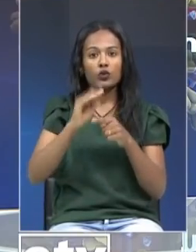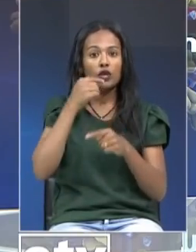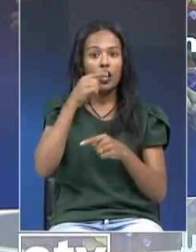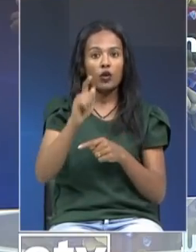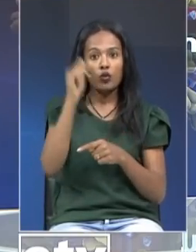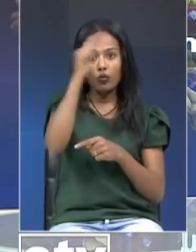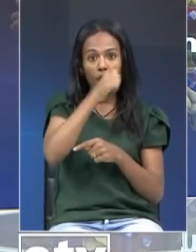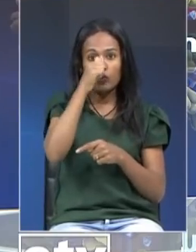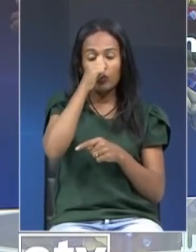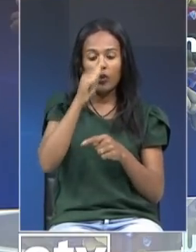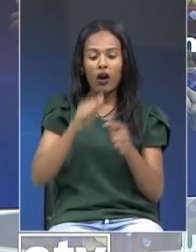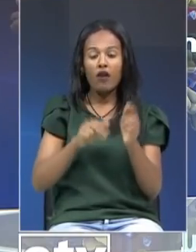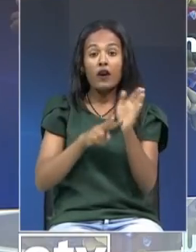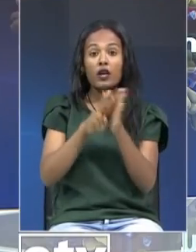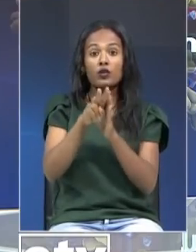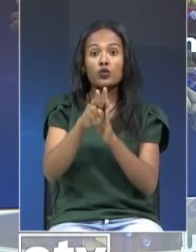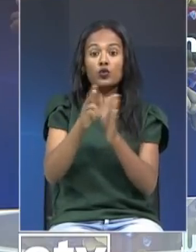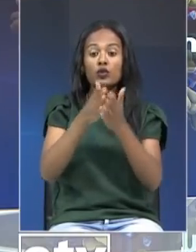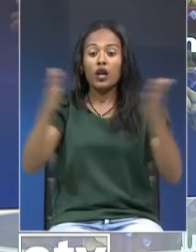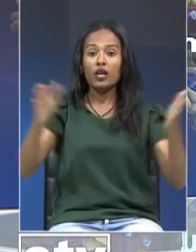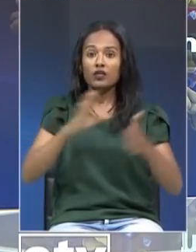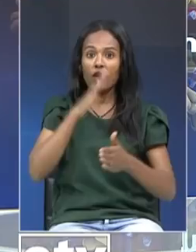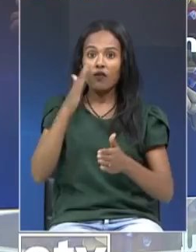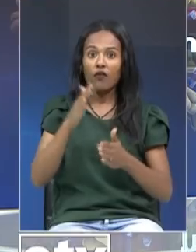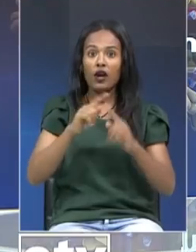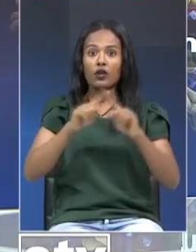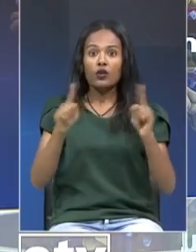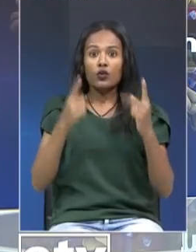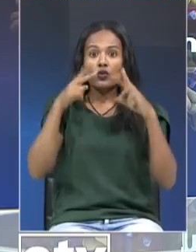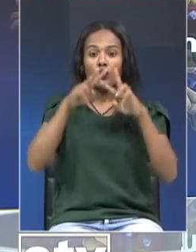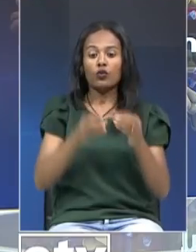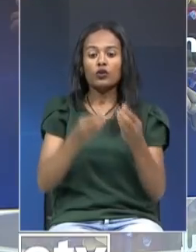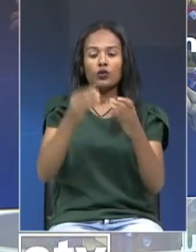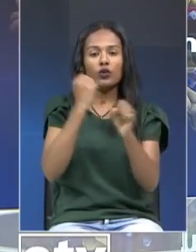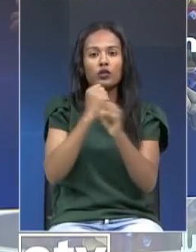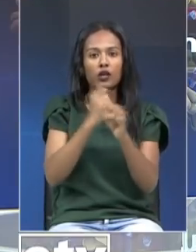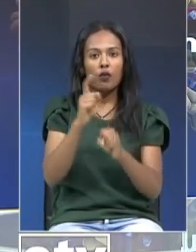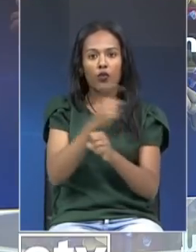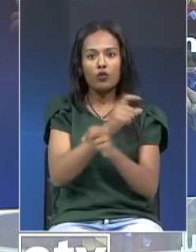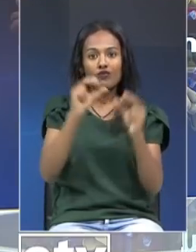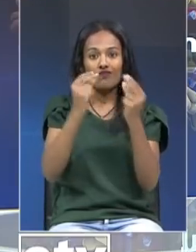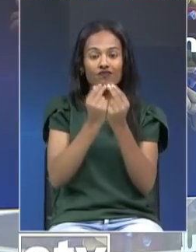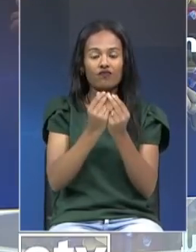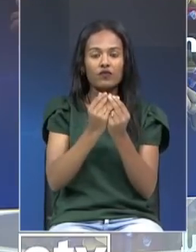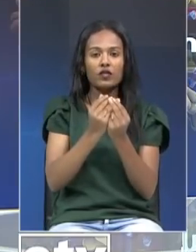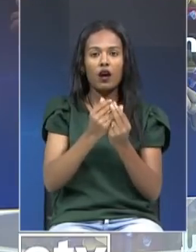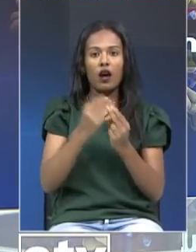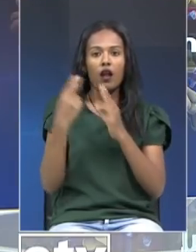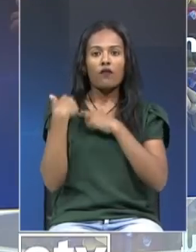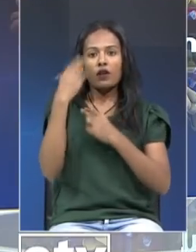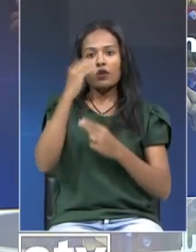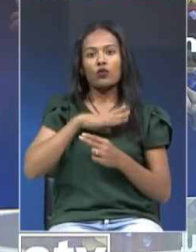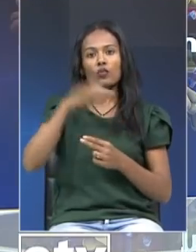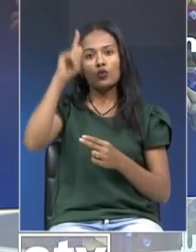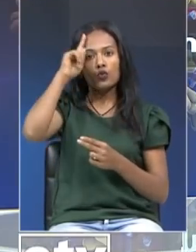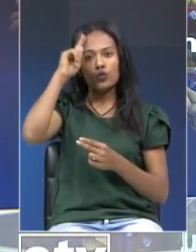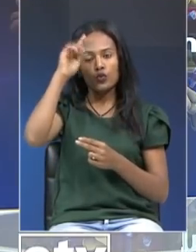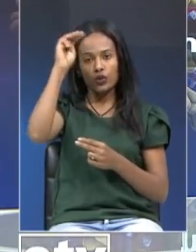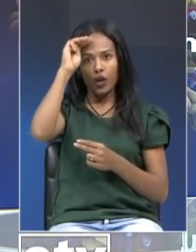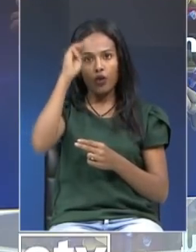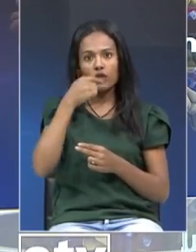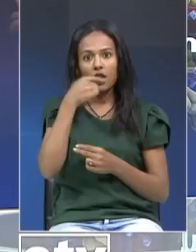በኢትዮጵያ ቫይረሱ እንዳይስፋፋ መንግስት ልዩ ትኩረት ሰጥቶ እየሰራ መሆኑንም የጠቅላይ ሚኒስትር ጽህፈት ቤት ፕሬስ ሴክሬታሪ ኃላፊው ንጉሱ ጥላሁን